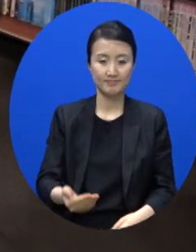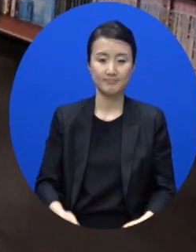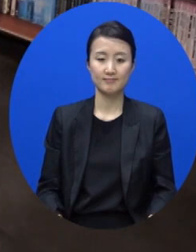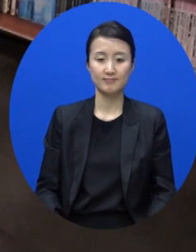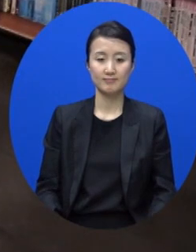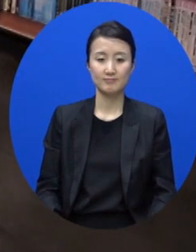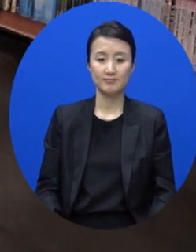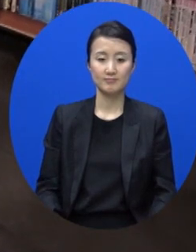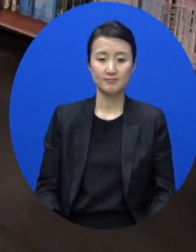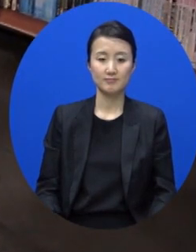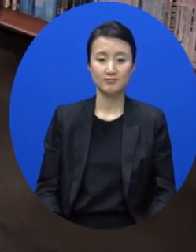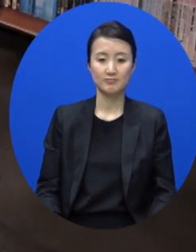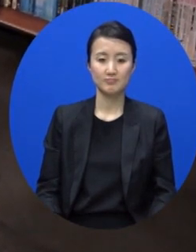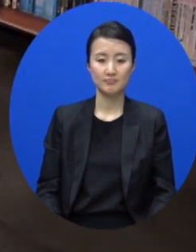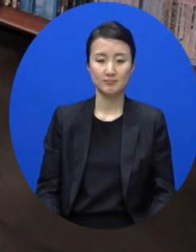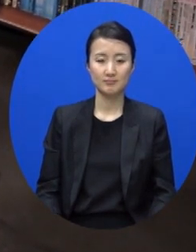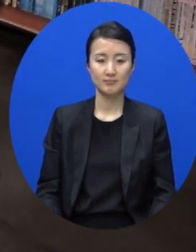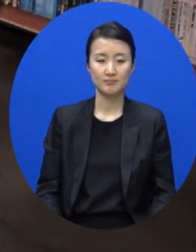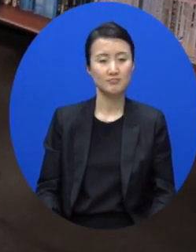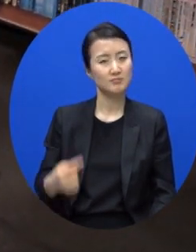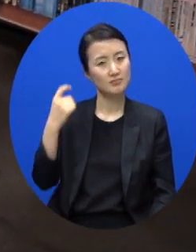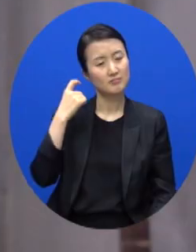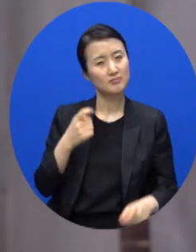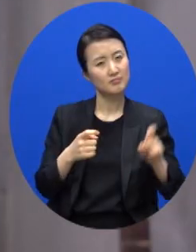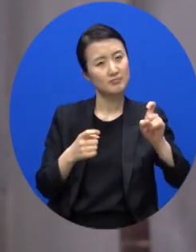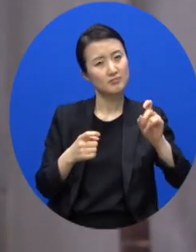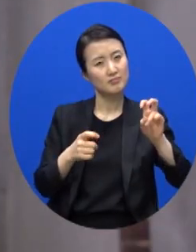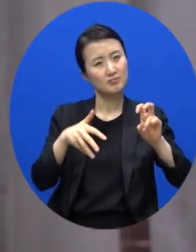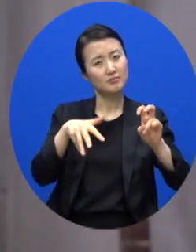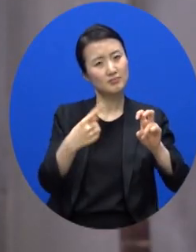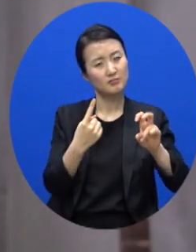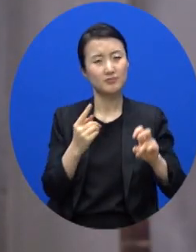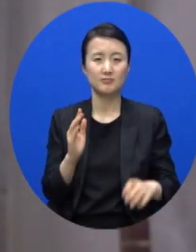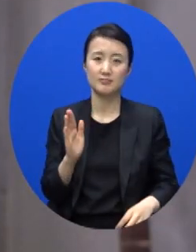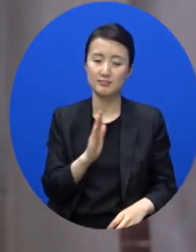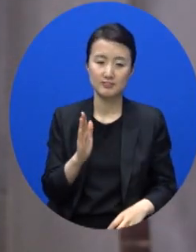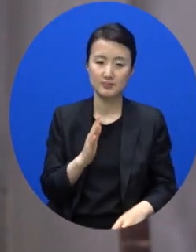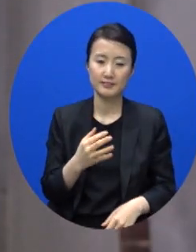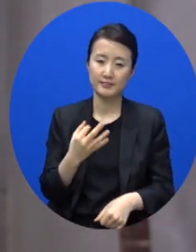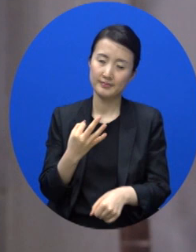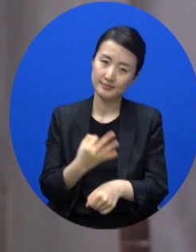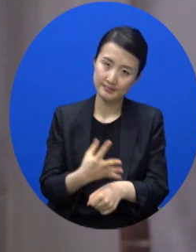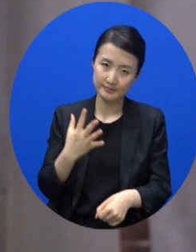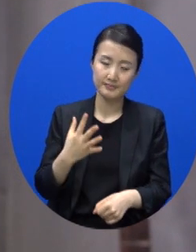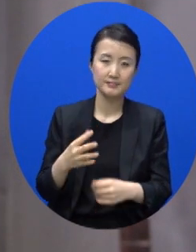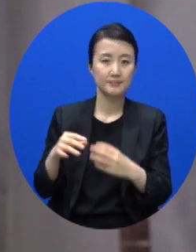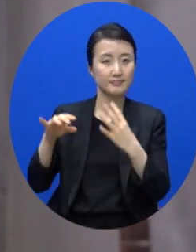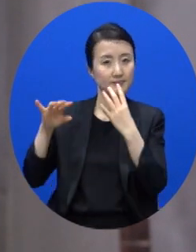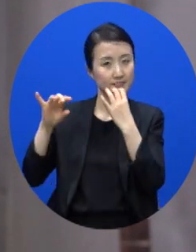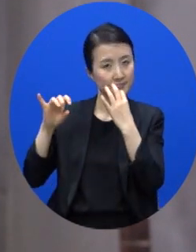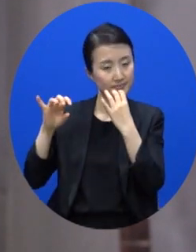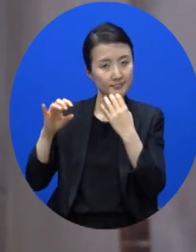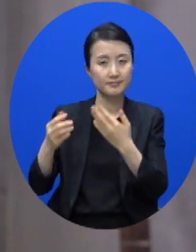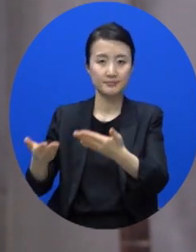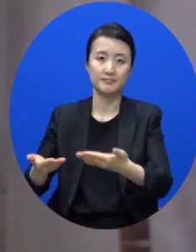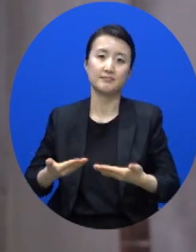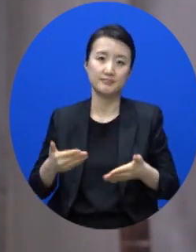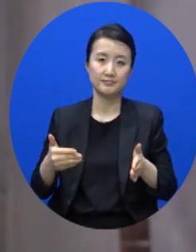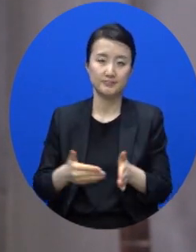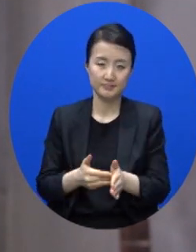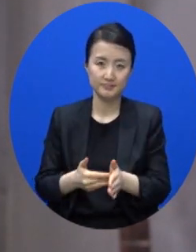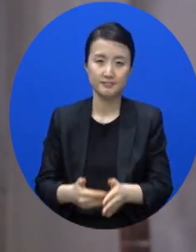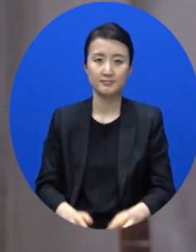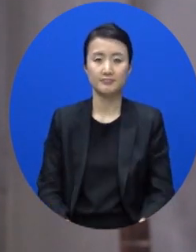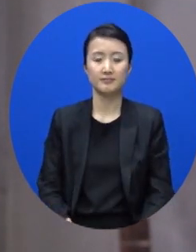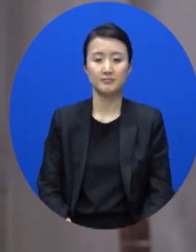아주 1~20초 정도 간단한 그런 곡을 한 가락